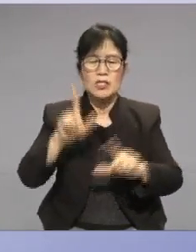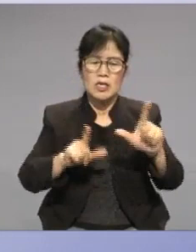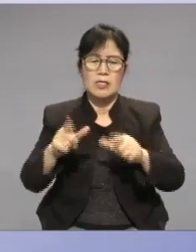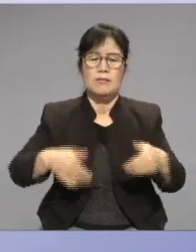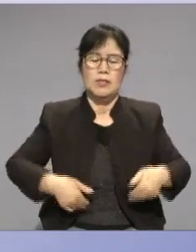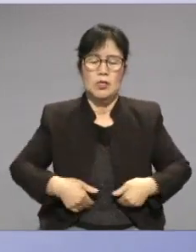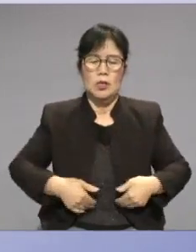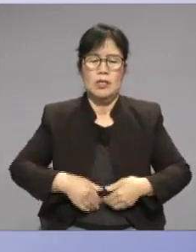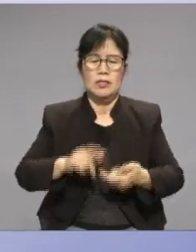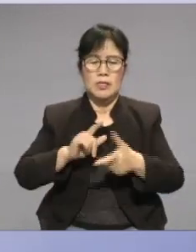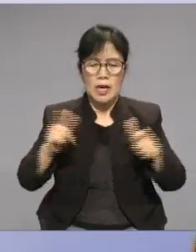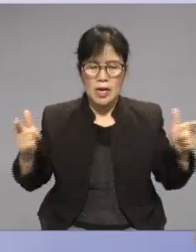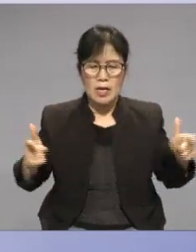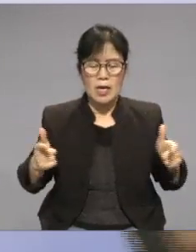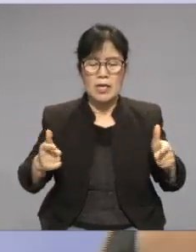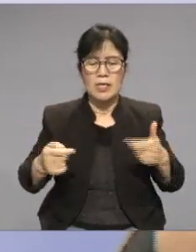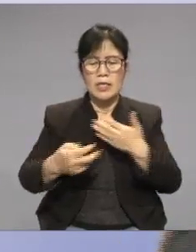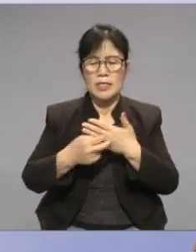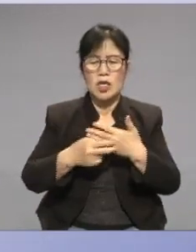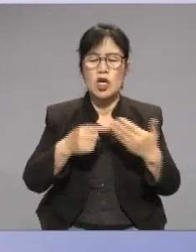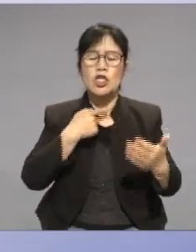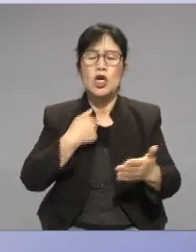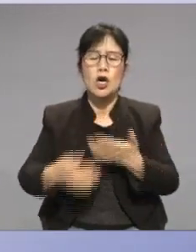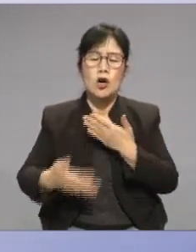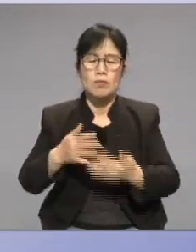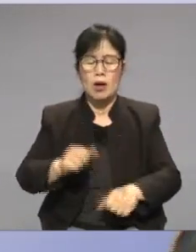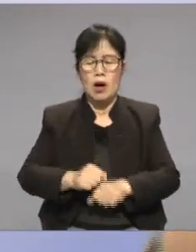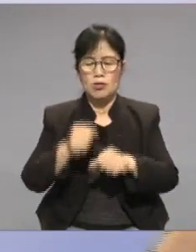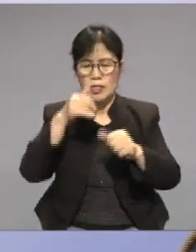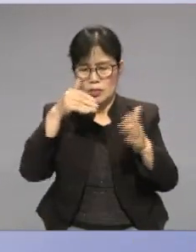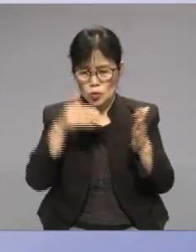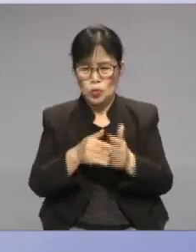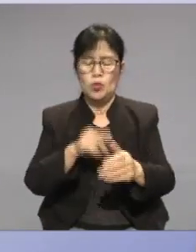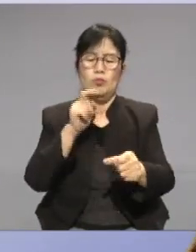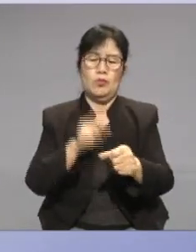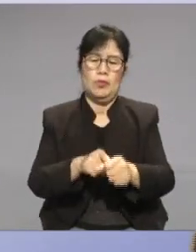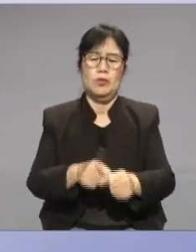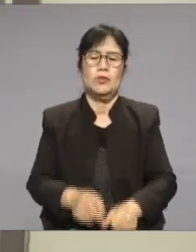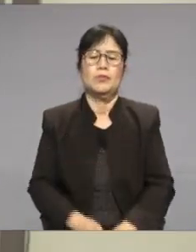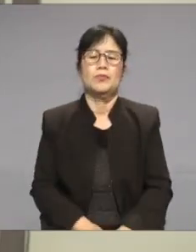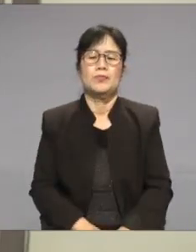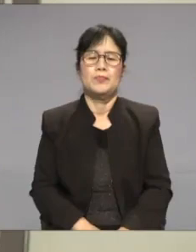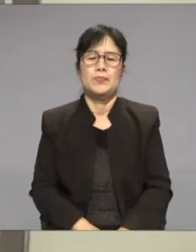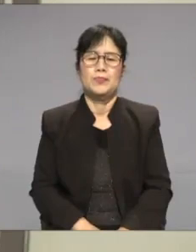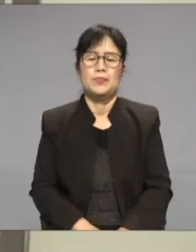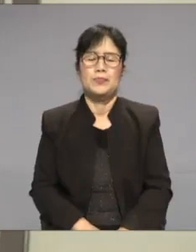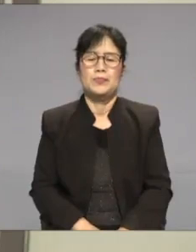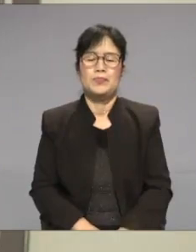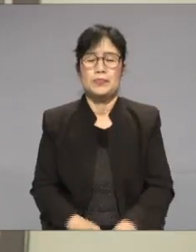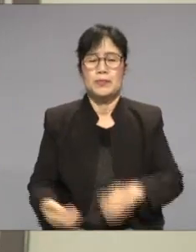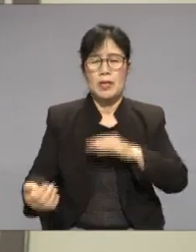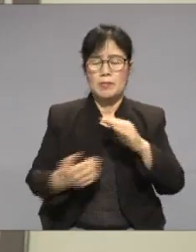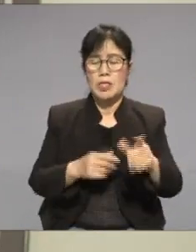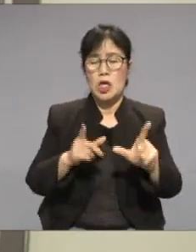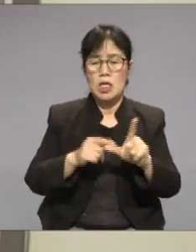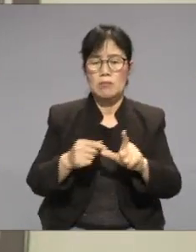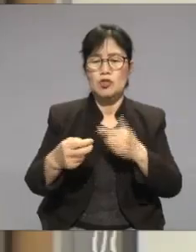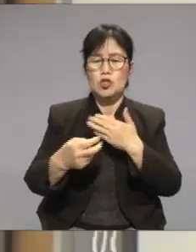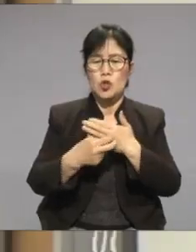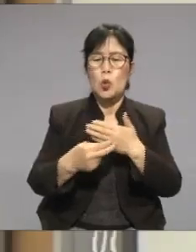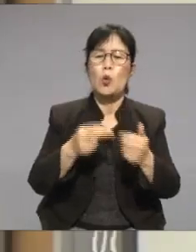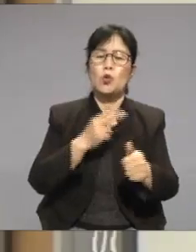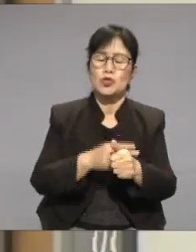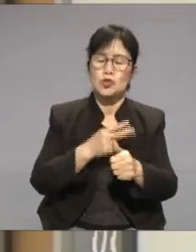필요한 다양한 의료 경험을 쌓을 수 있도록 하자는 취지입니다. 앞서 일부 의과대학